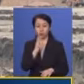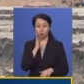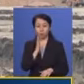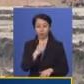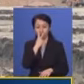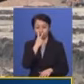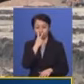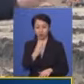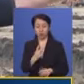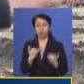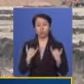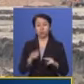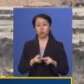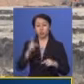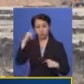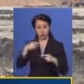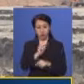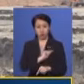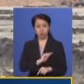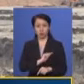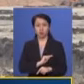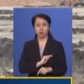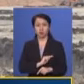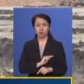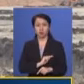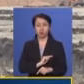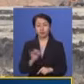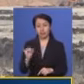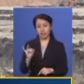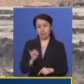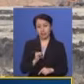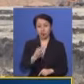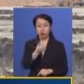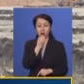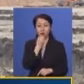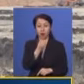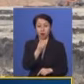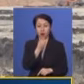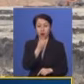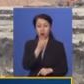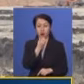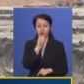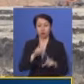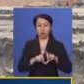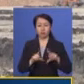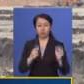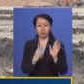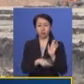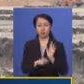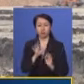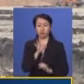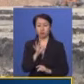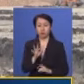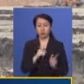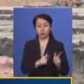видно. Сейчас, которая техника работает, и кормовой цех уже почти на 70%